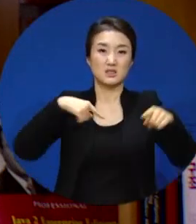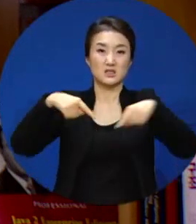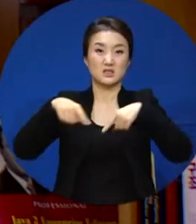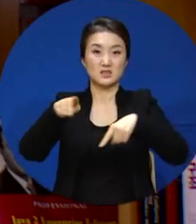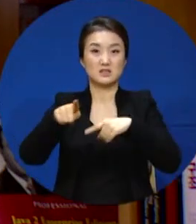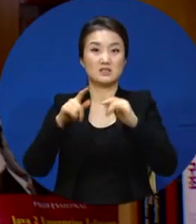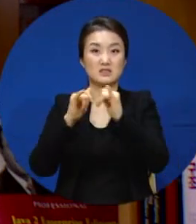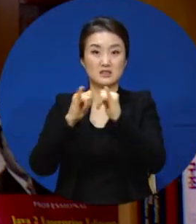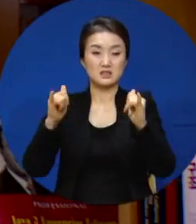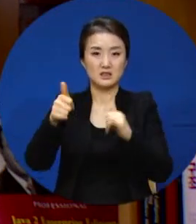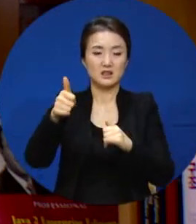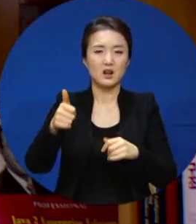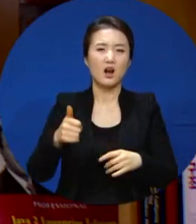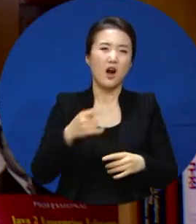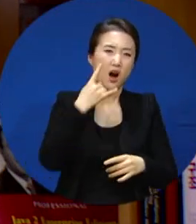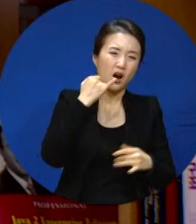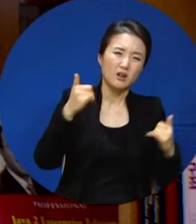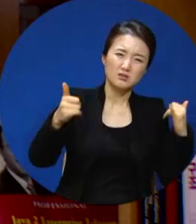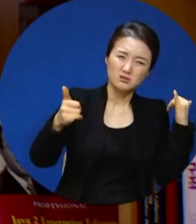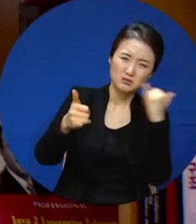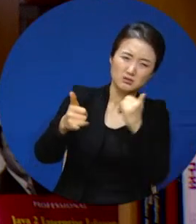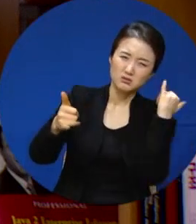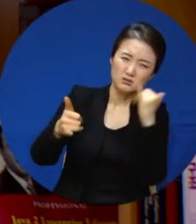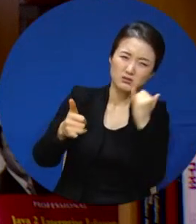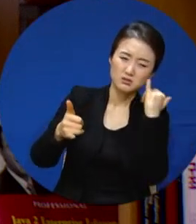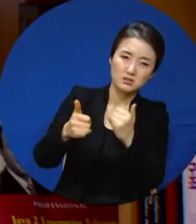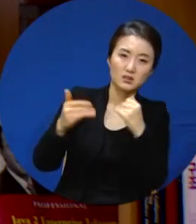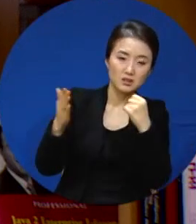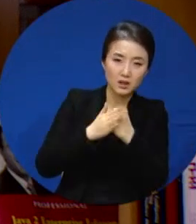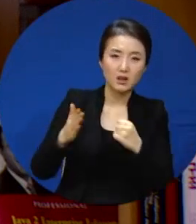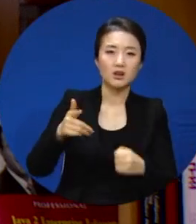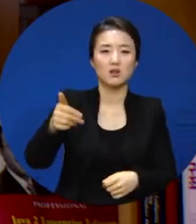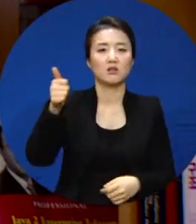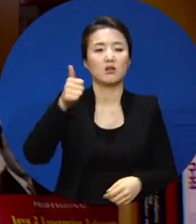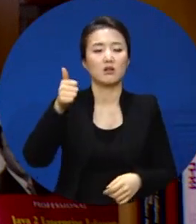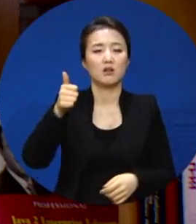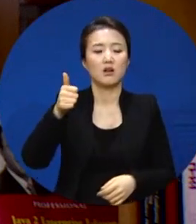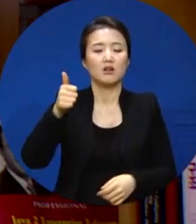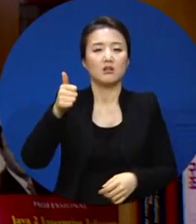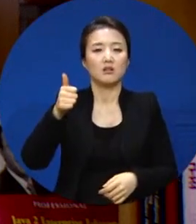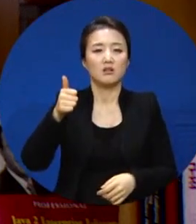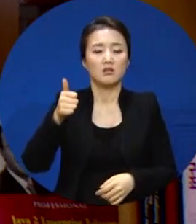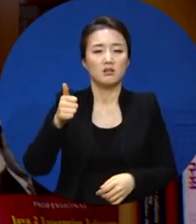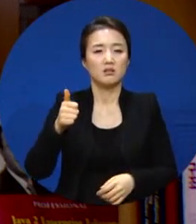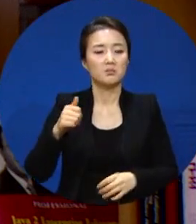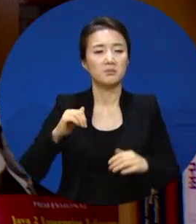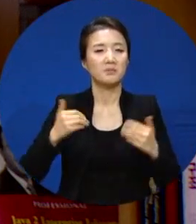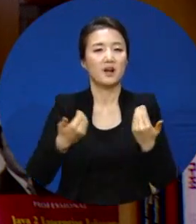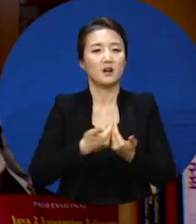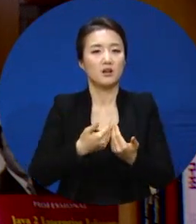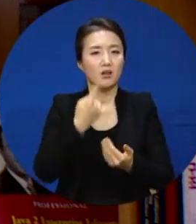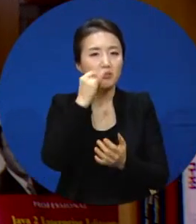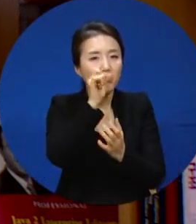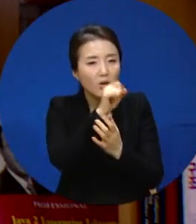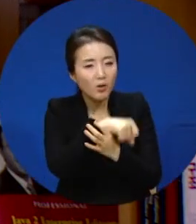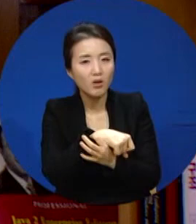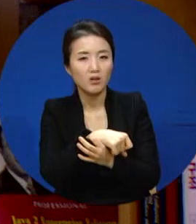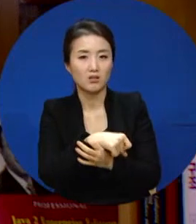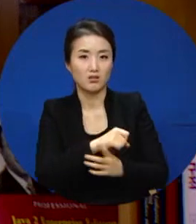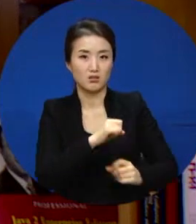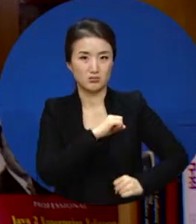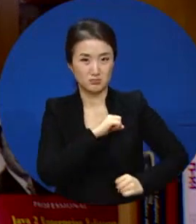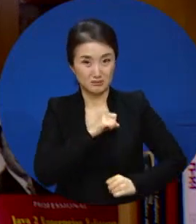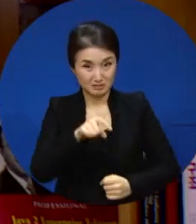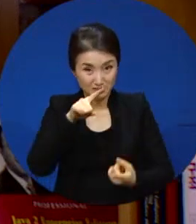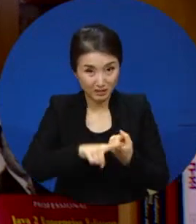오죽했으면 그럴까 라는 생각이 드는 거야 그래서 우리 아이들도 이걸 미리 이걸로 무 장 시키지 않으면 굉장히